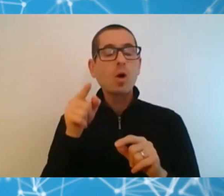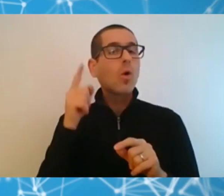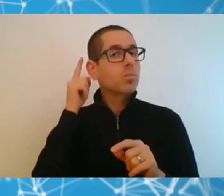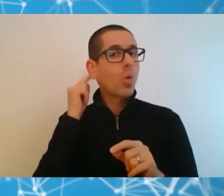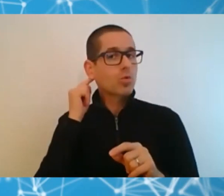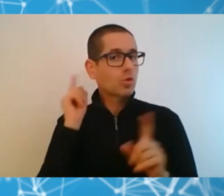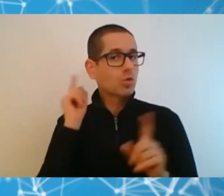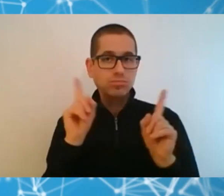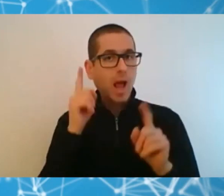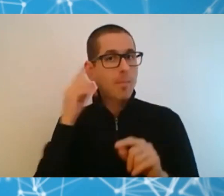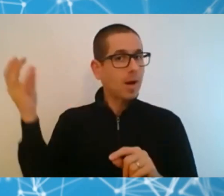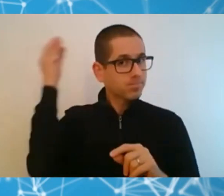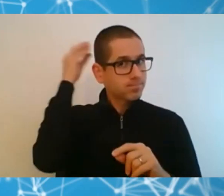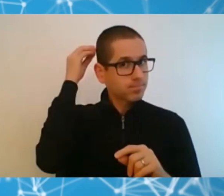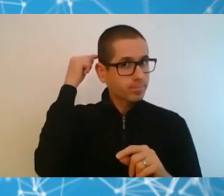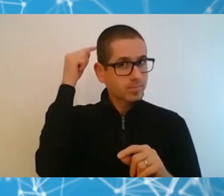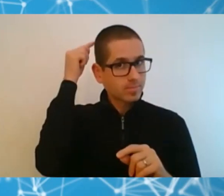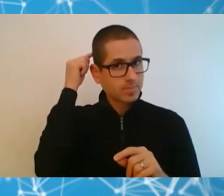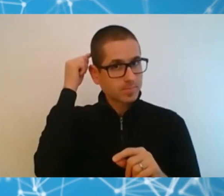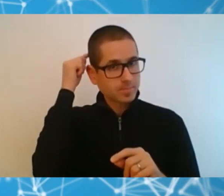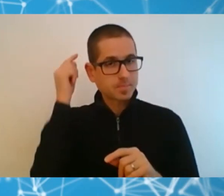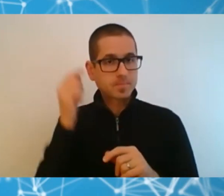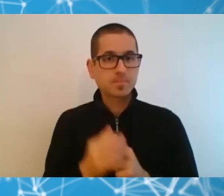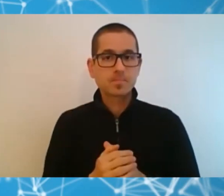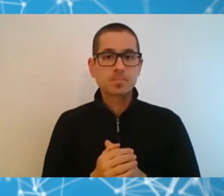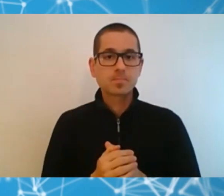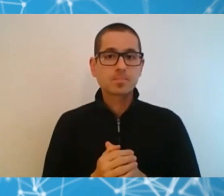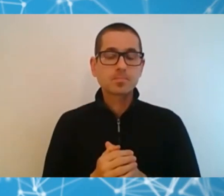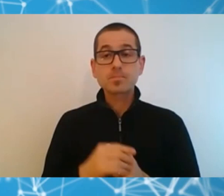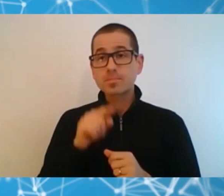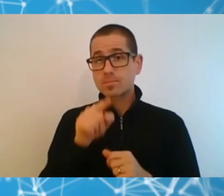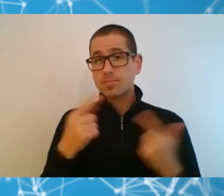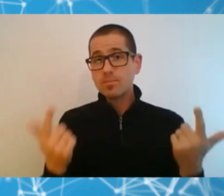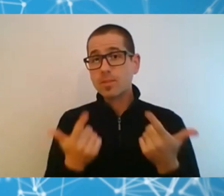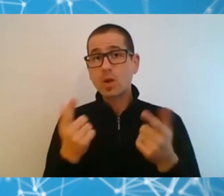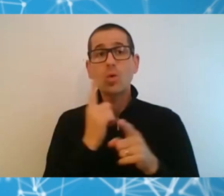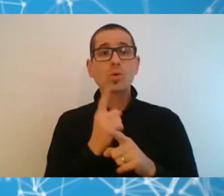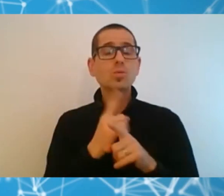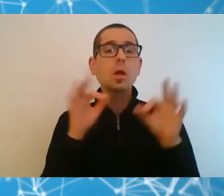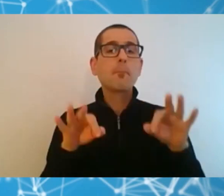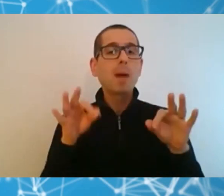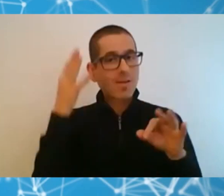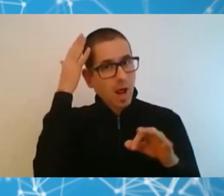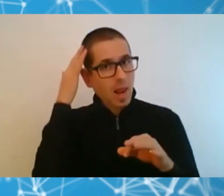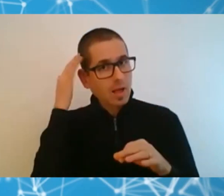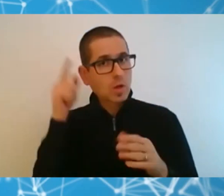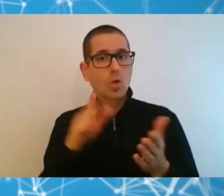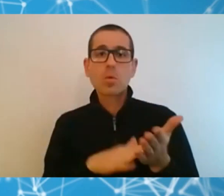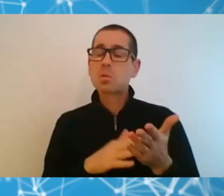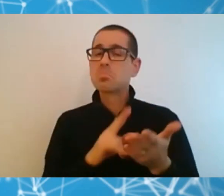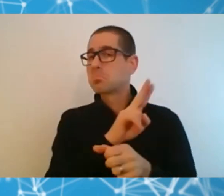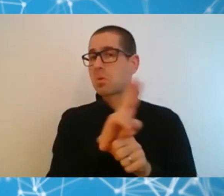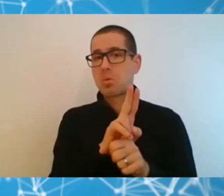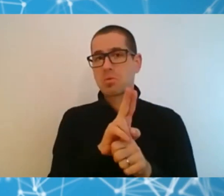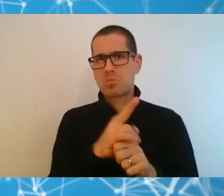pravi procesor, ki ni pritrjen na uho. In ta je lahko tudi v barvi las, se pravi, da je popolnoma, bi